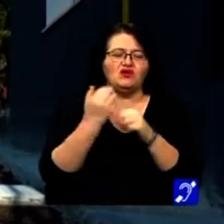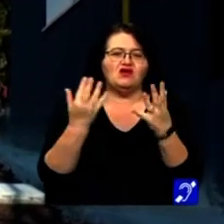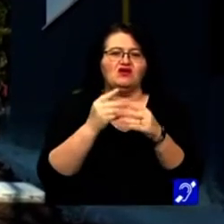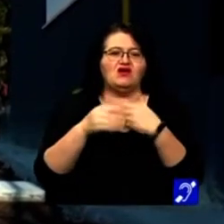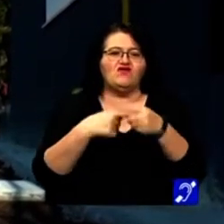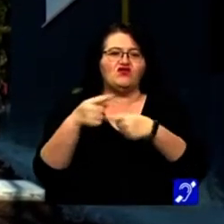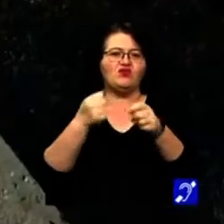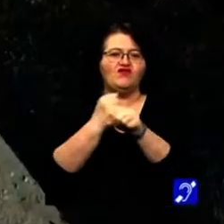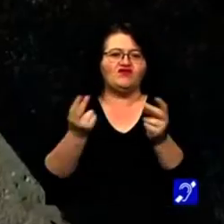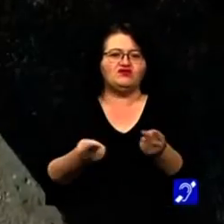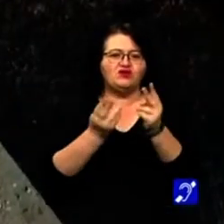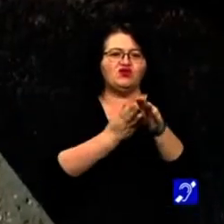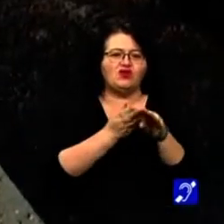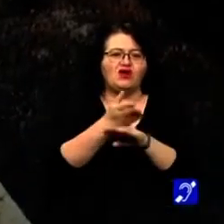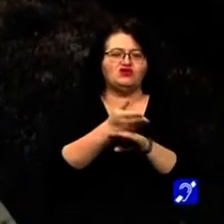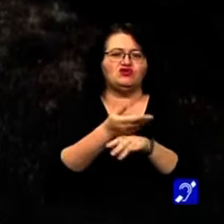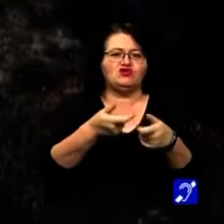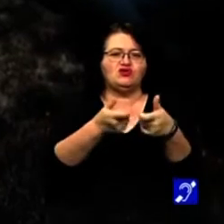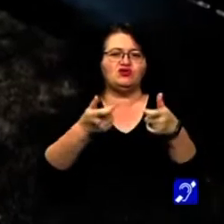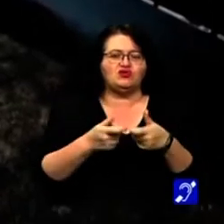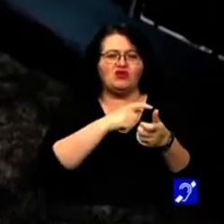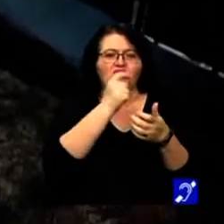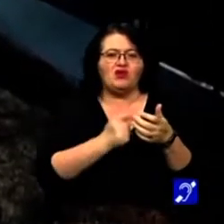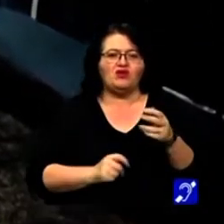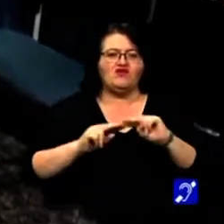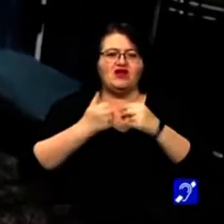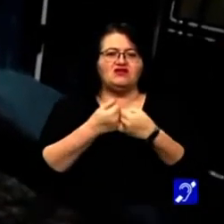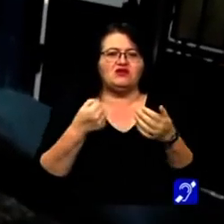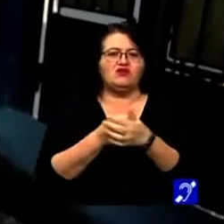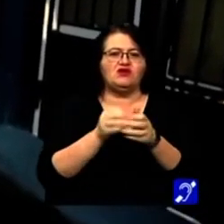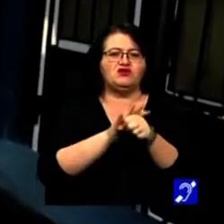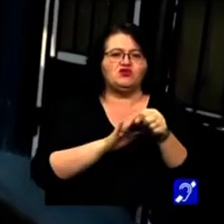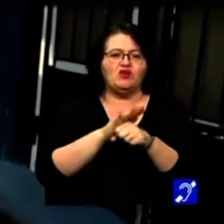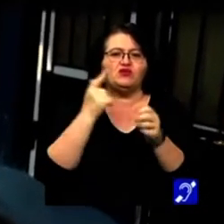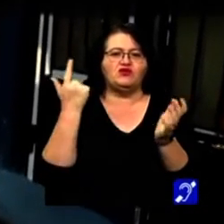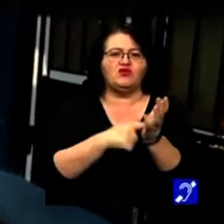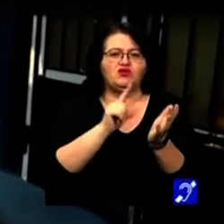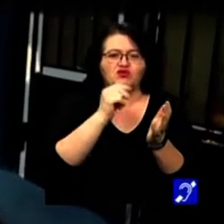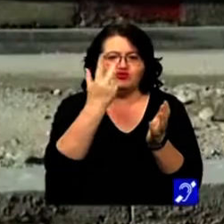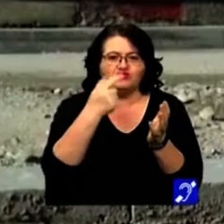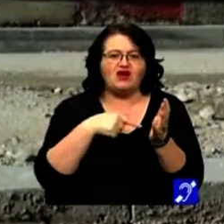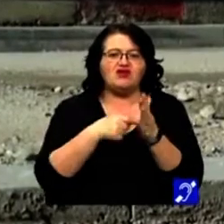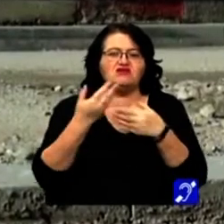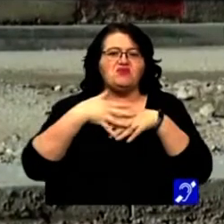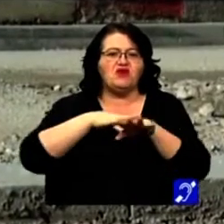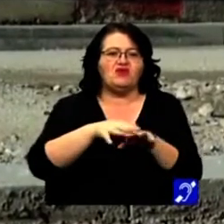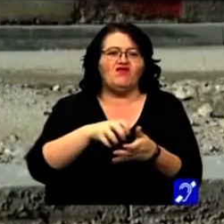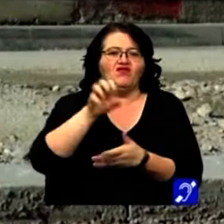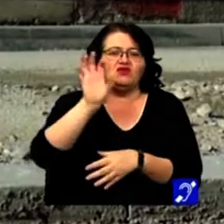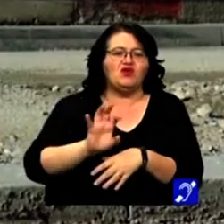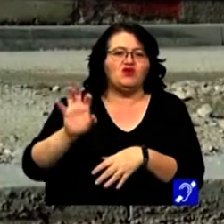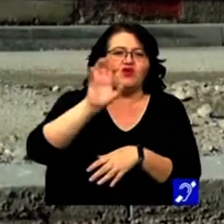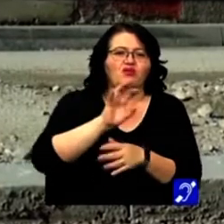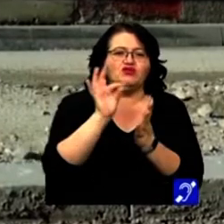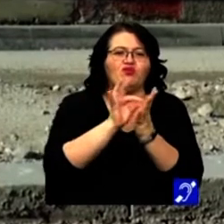vor urma vor facilita accesul în curți. Proiectul trebuie finalizat până în toamna anului viitor. Acesta este implementat pe fonduri europene